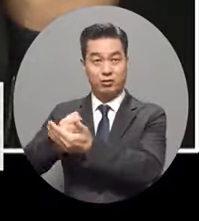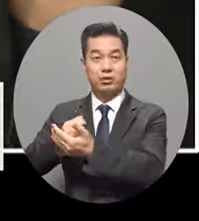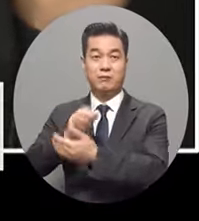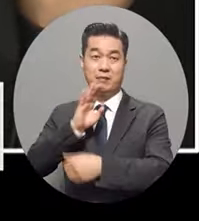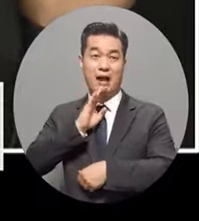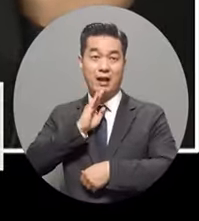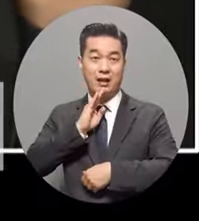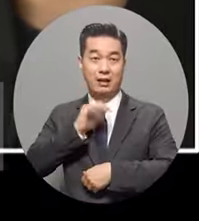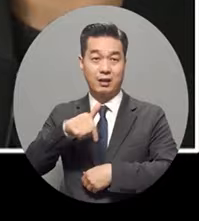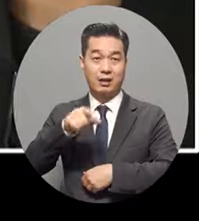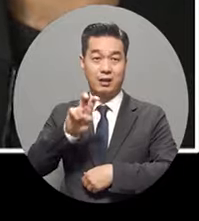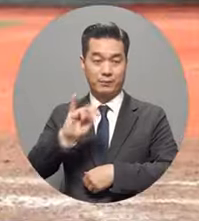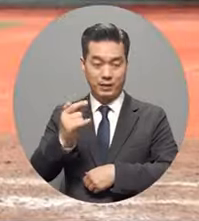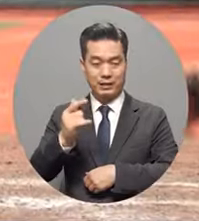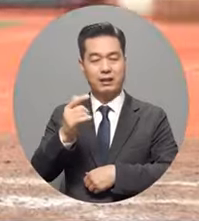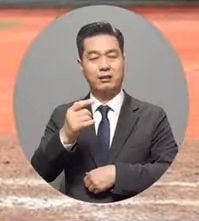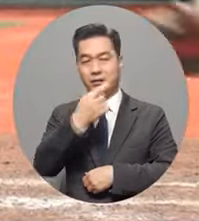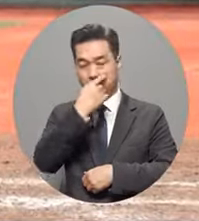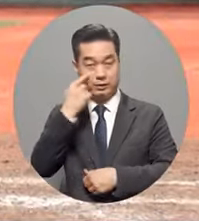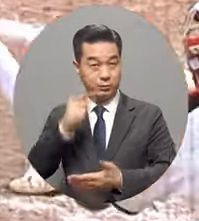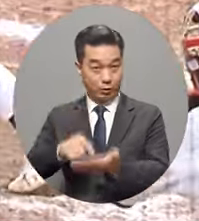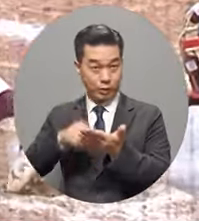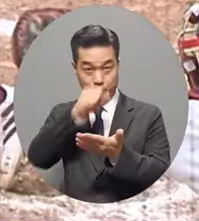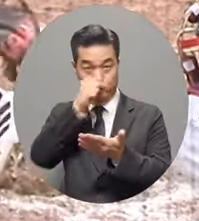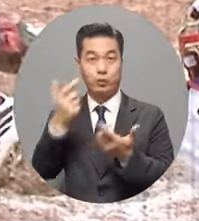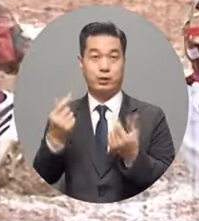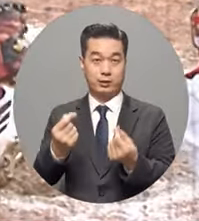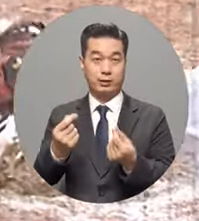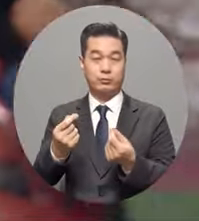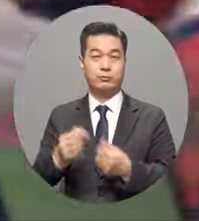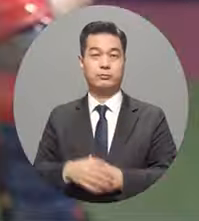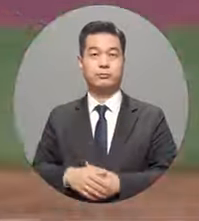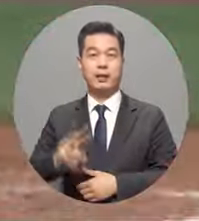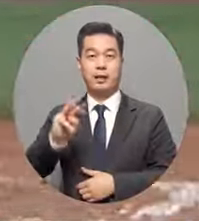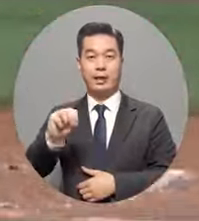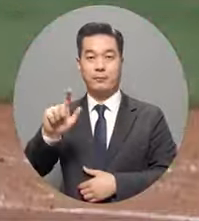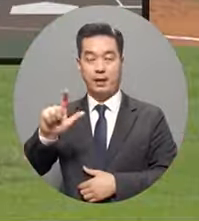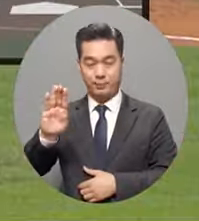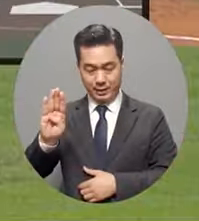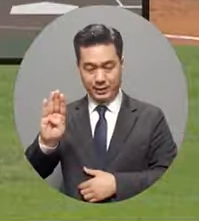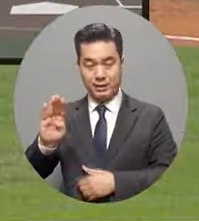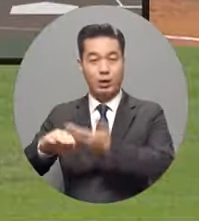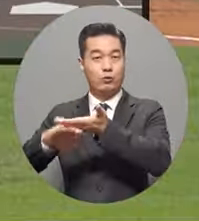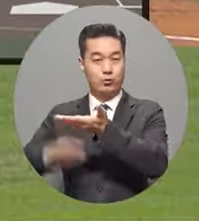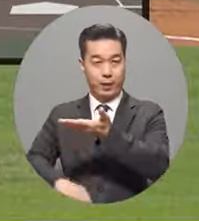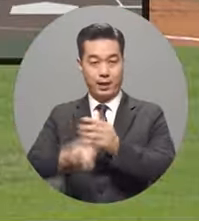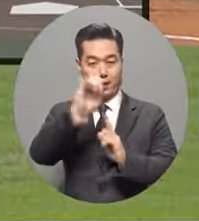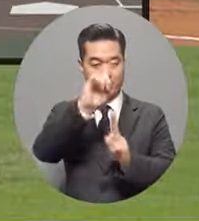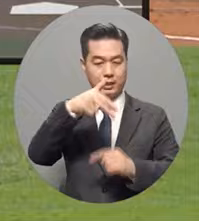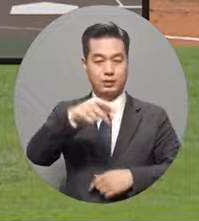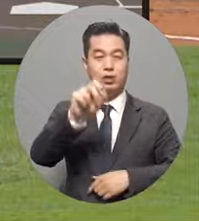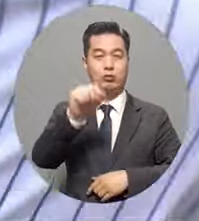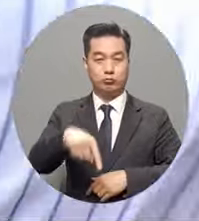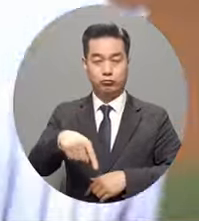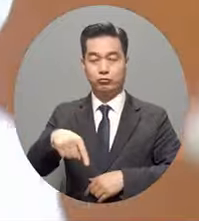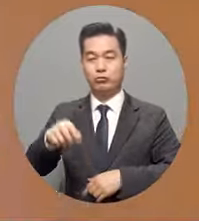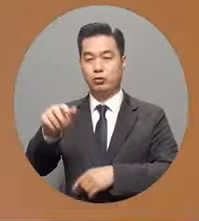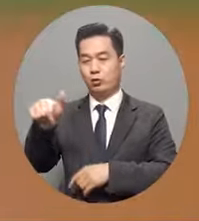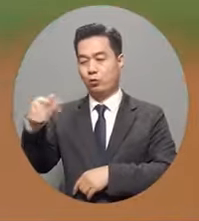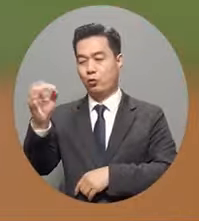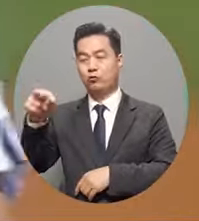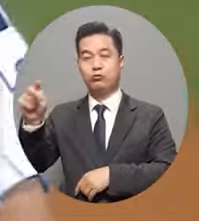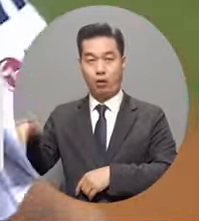강민이가 입증해줬으면 좋겠고. 빅리그 후배가 될 이정우와 고우석에게는 응원과 당부의 말을